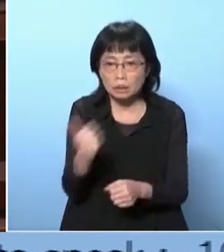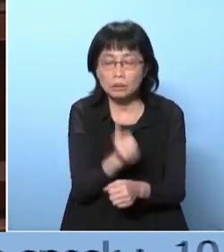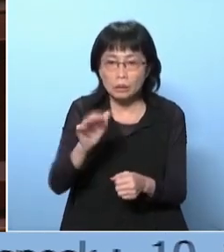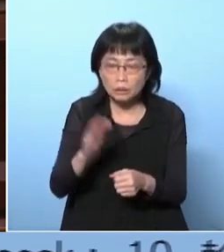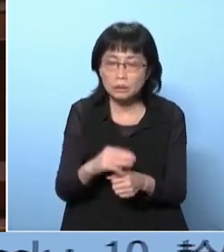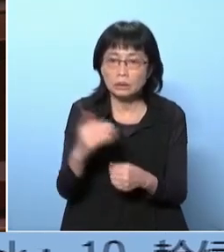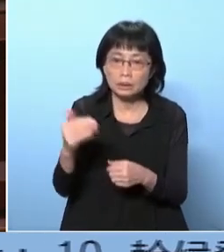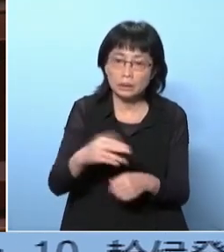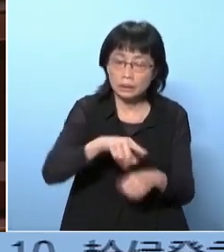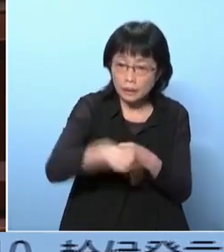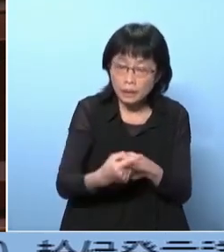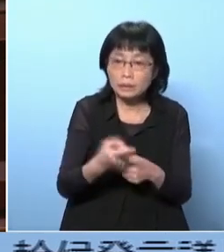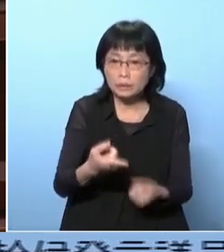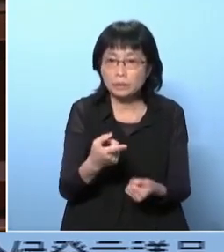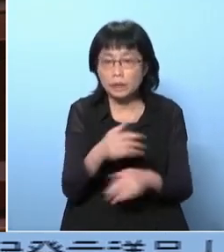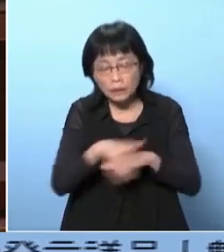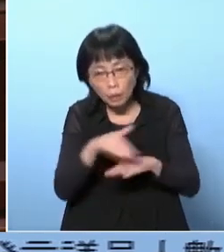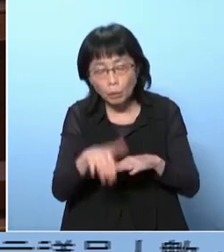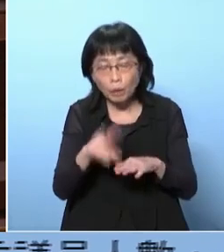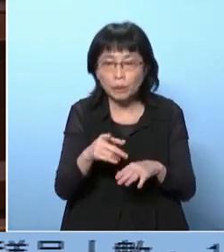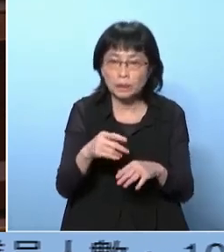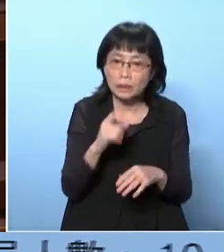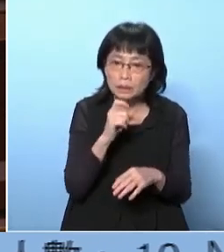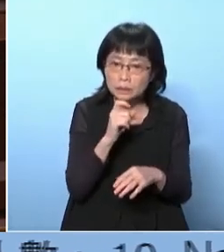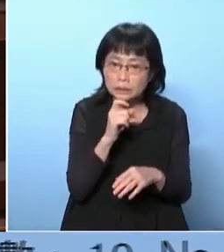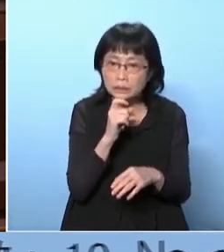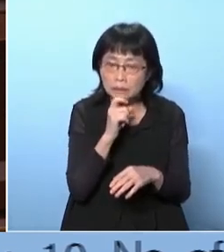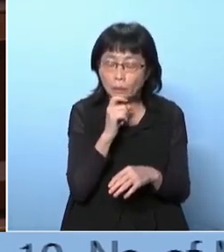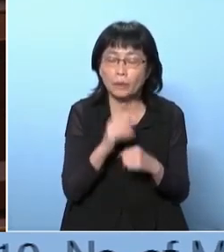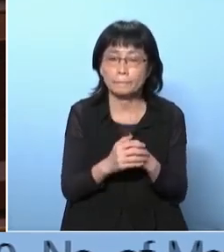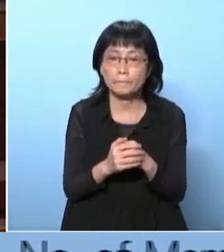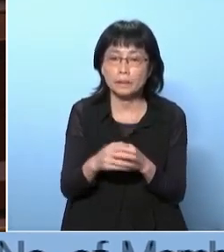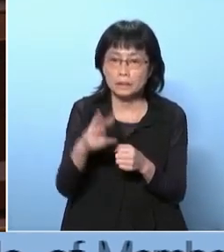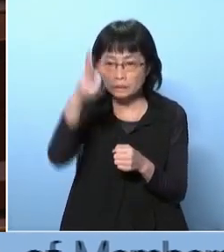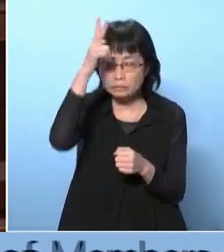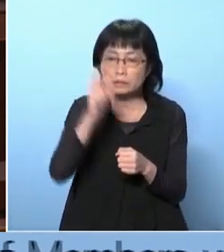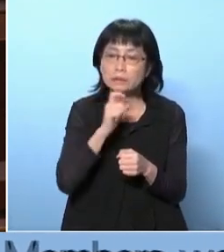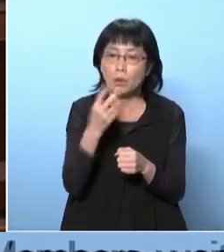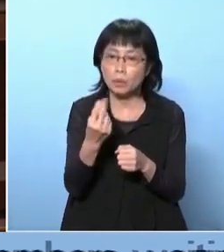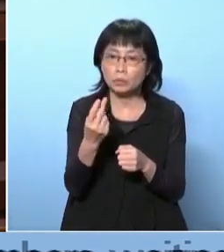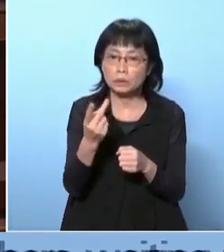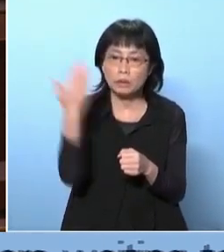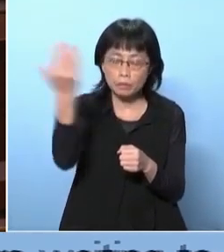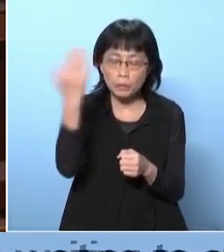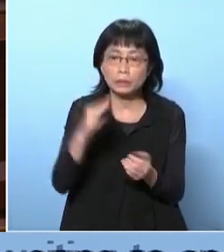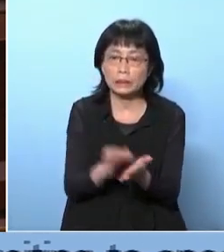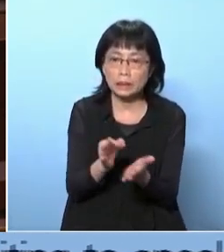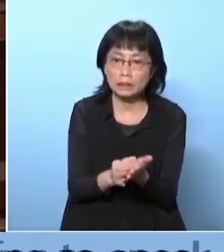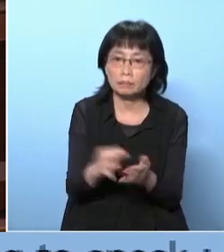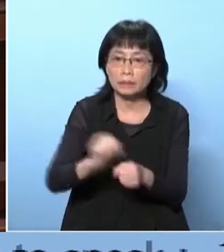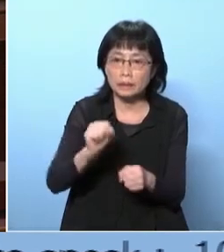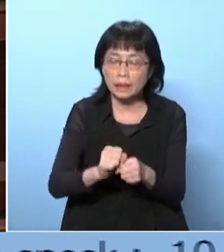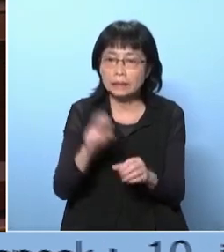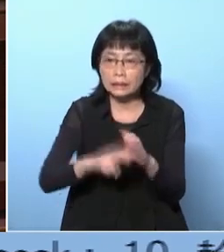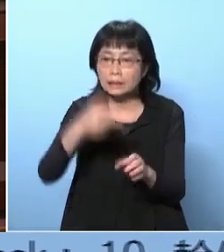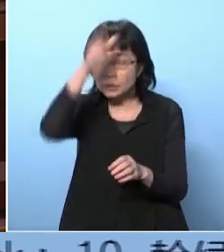規劃及工程設計階段。政府亦致力提升綠色景點的公共交通配套，包括加強西